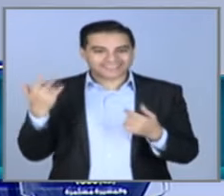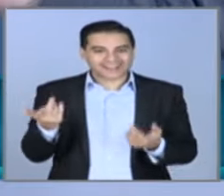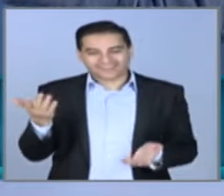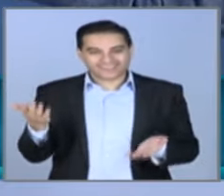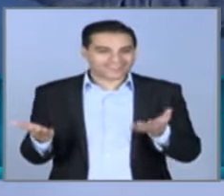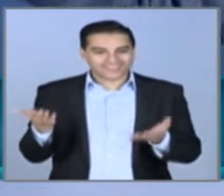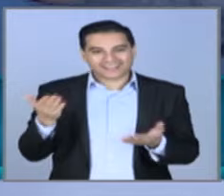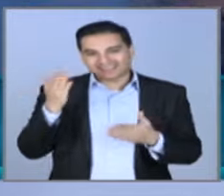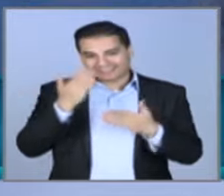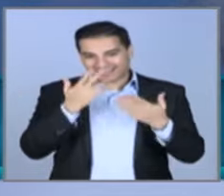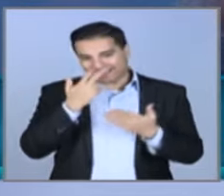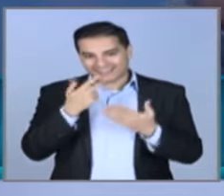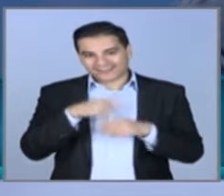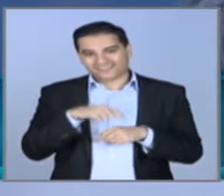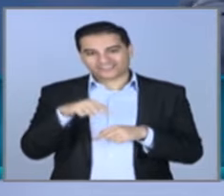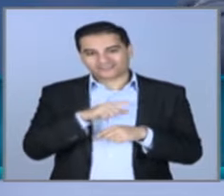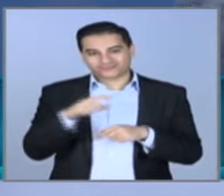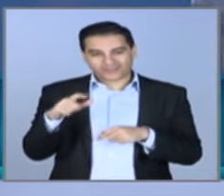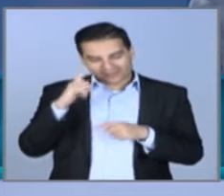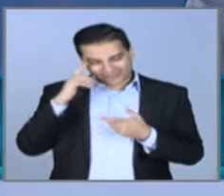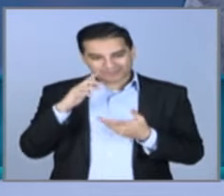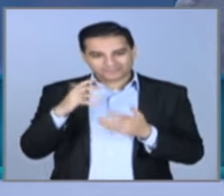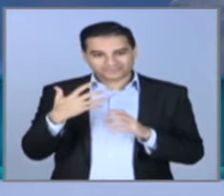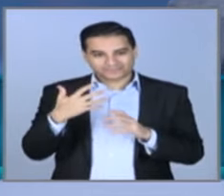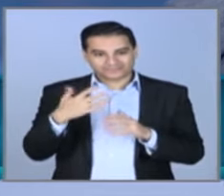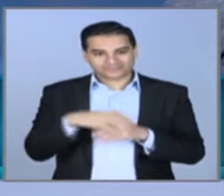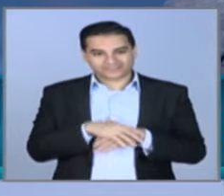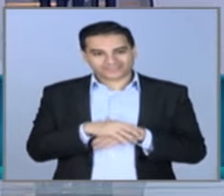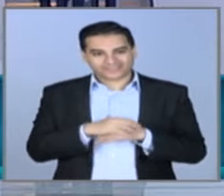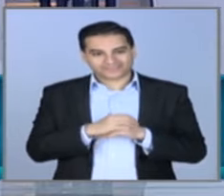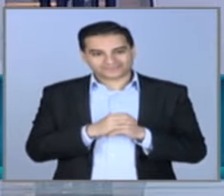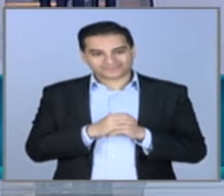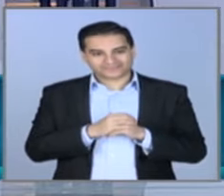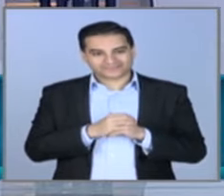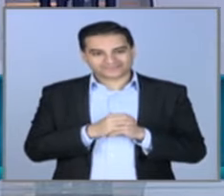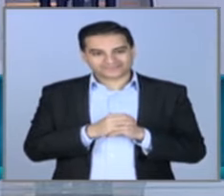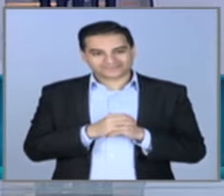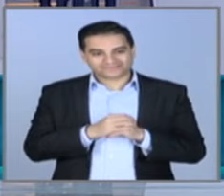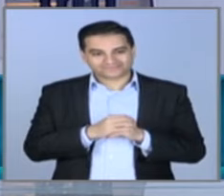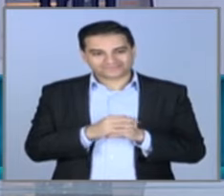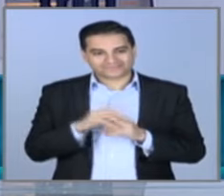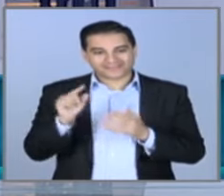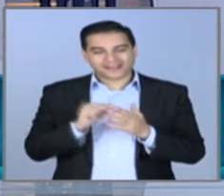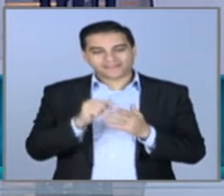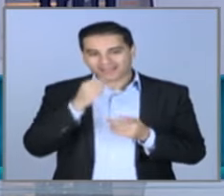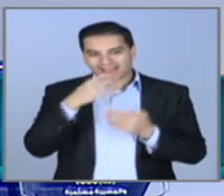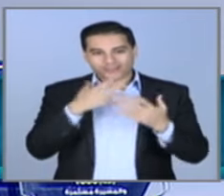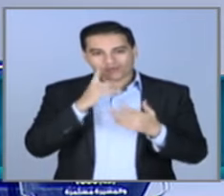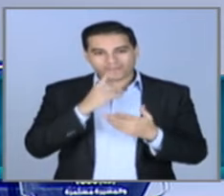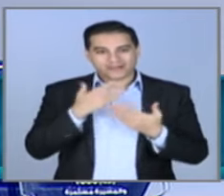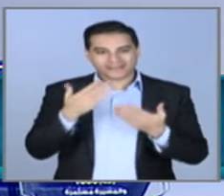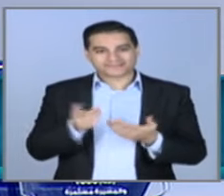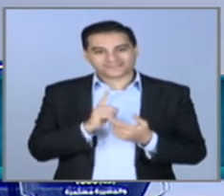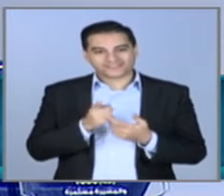منين، اصل نور تاريخ ميلاده قريب في نفس الشهر. ف كتب 8 ولا ايه؟ لا كتبت 7. يعني انت ما بتجيبش هديه لمامتك في عيد ميلادها؟